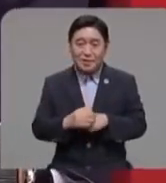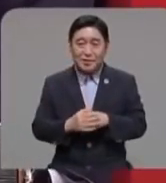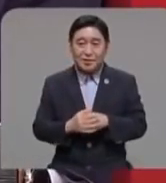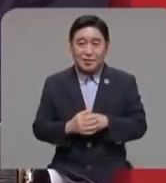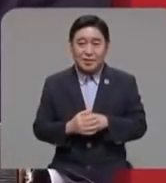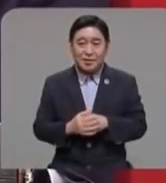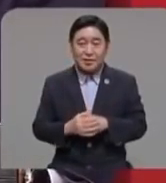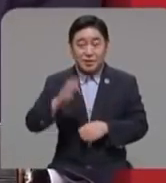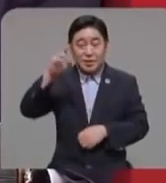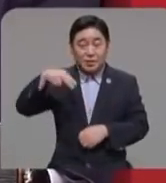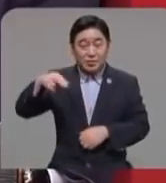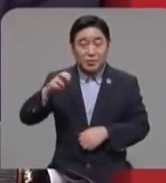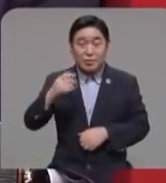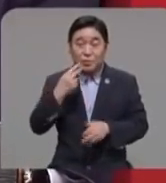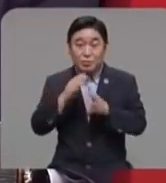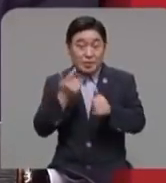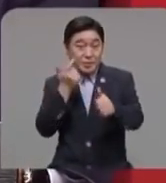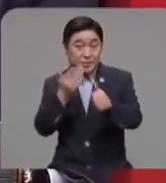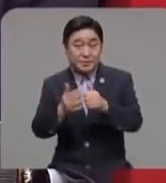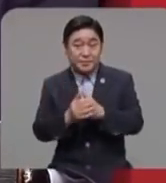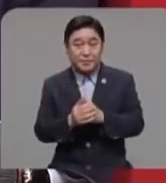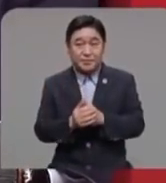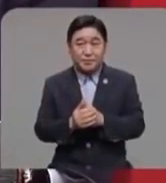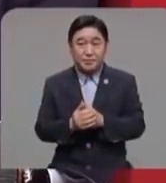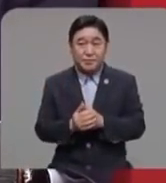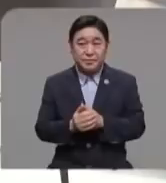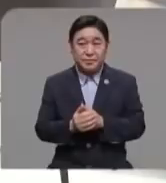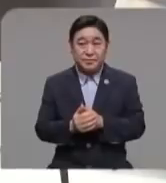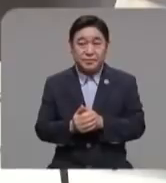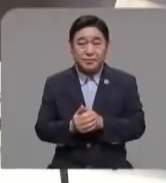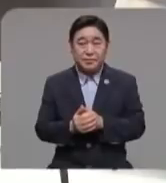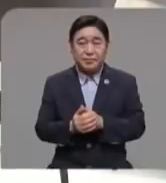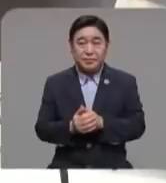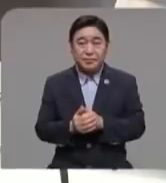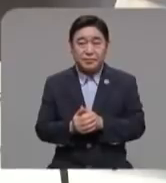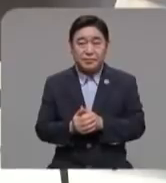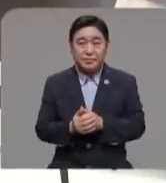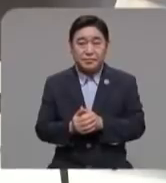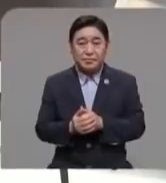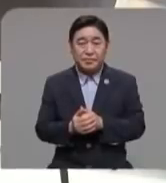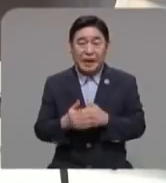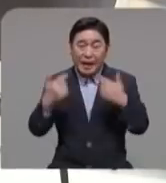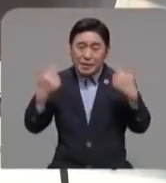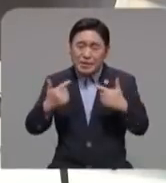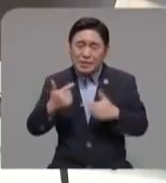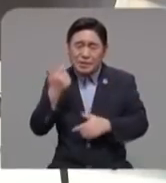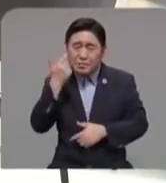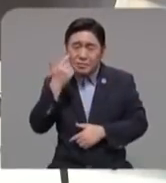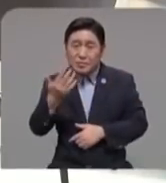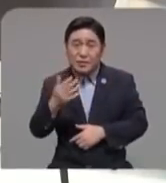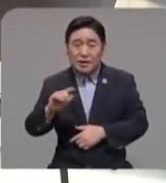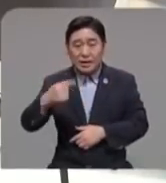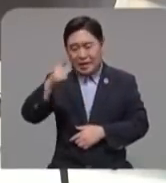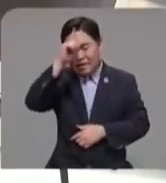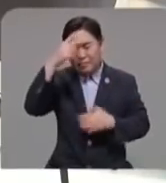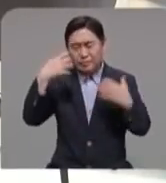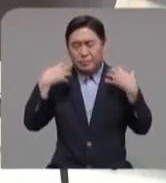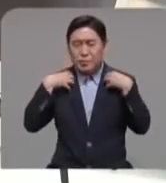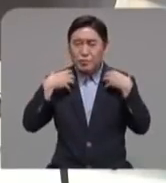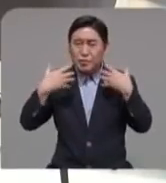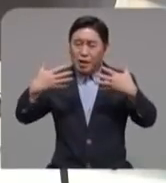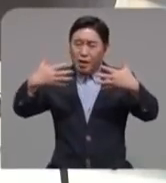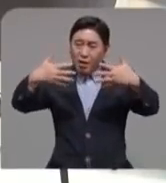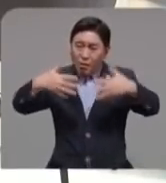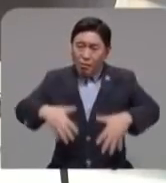자, 유승민 후보님께 한번 물어보겠습니다. 늘 이걸 내가 물어보고 하는데 차기 정부의